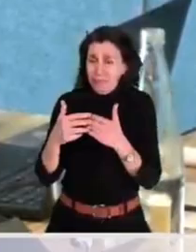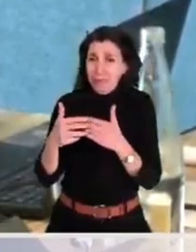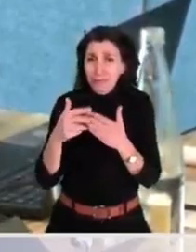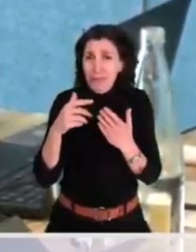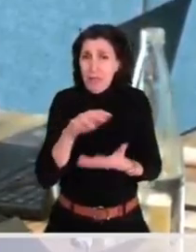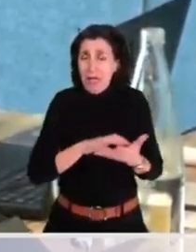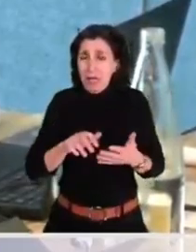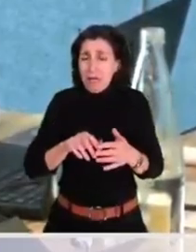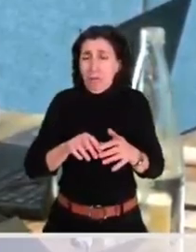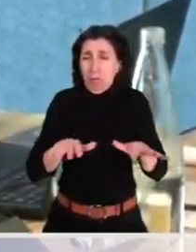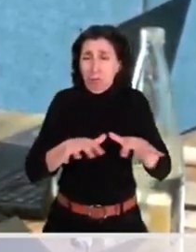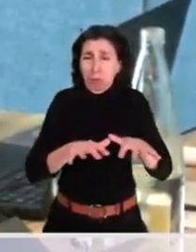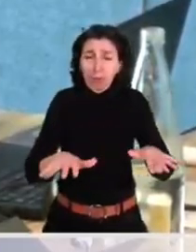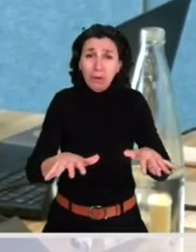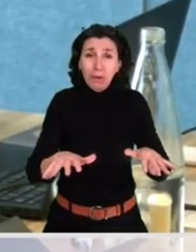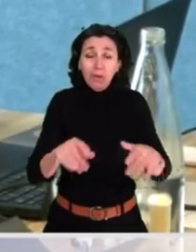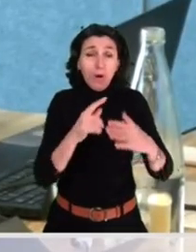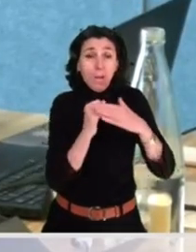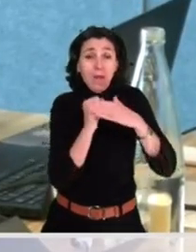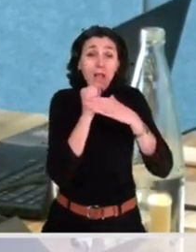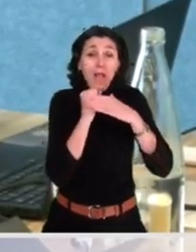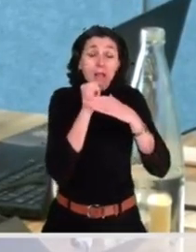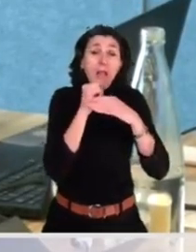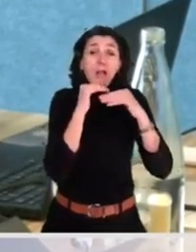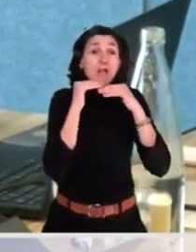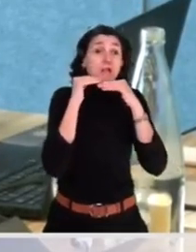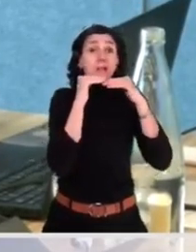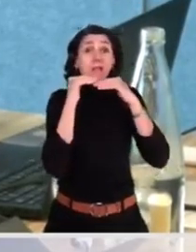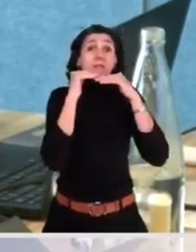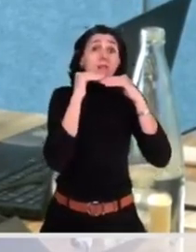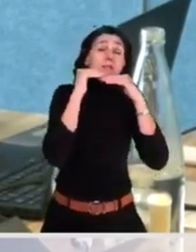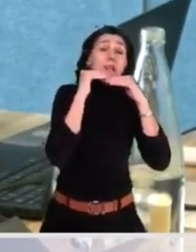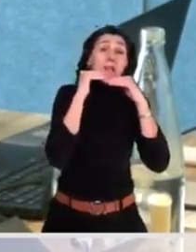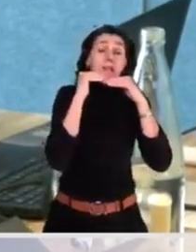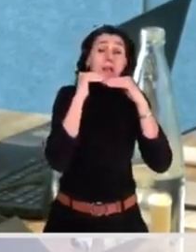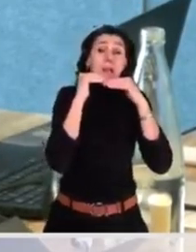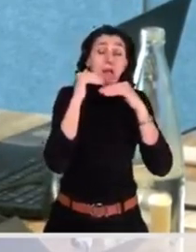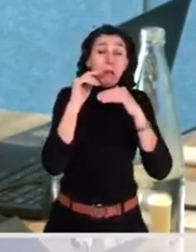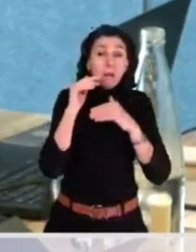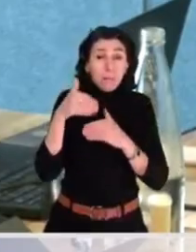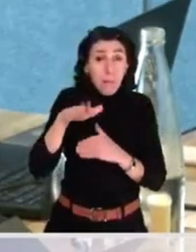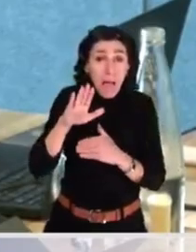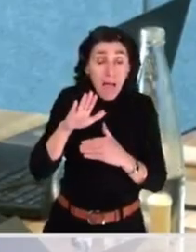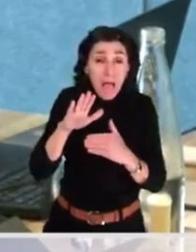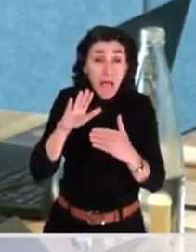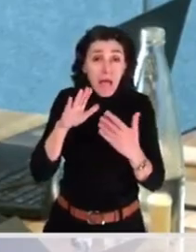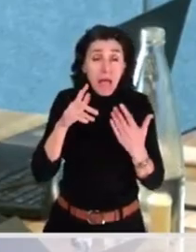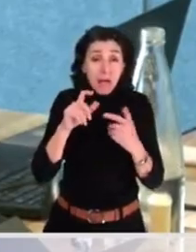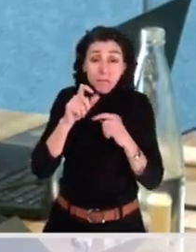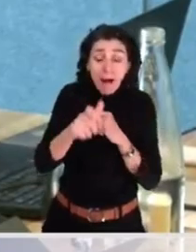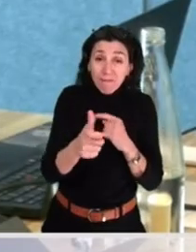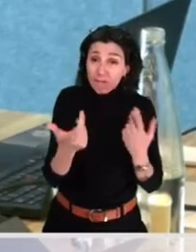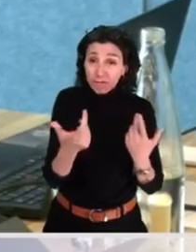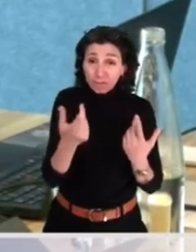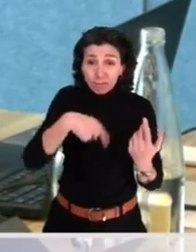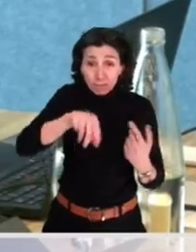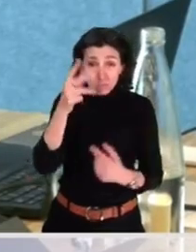est juste sur l'eau pour tenir, mais à la suite, on comprend bien que les